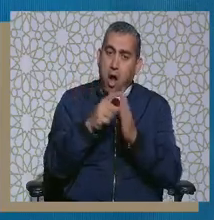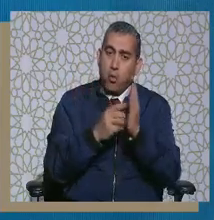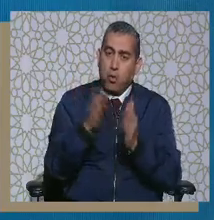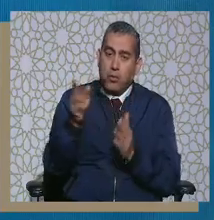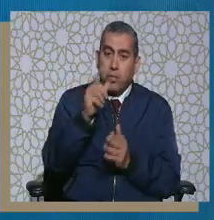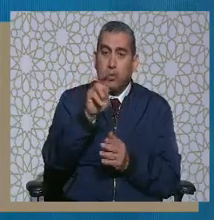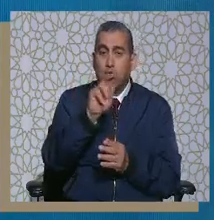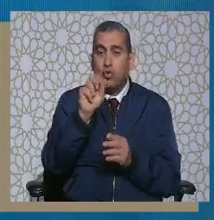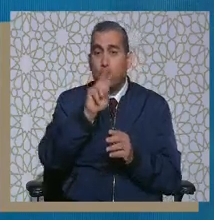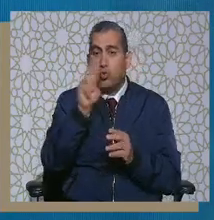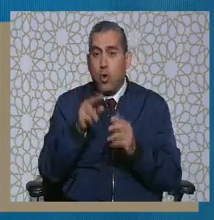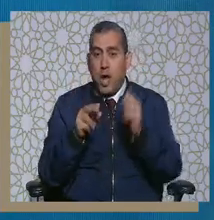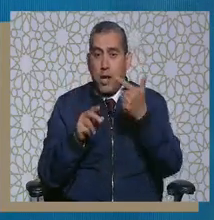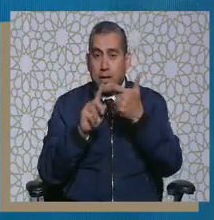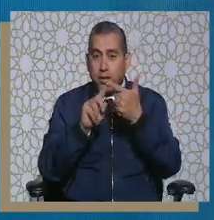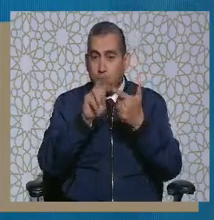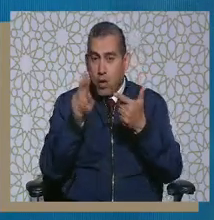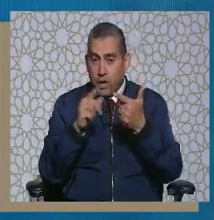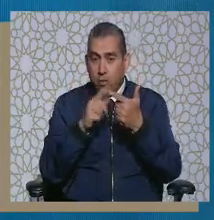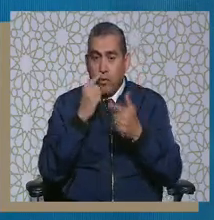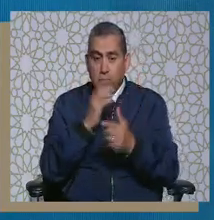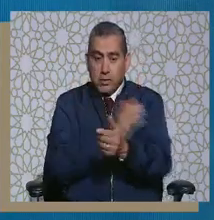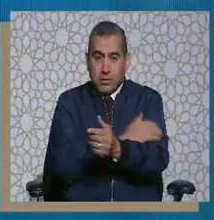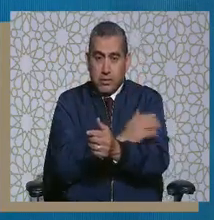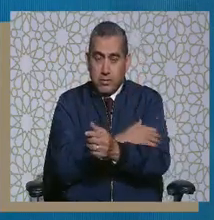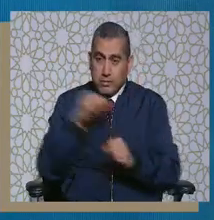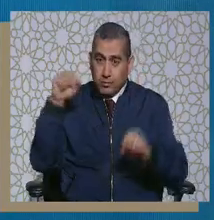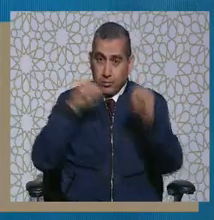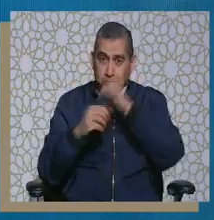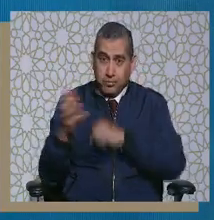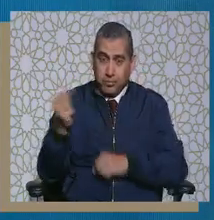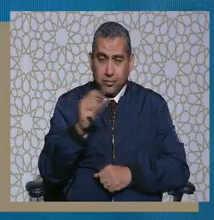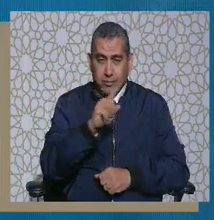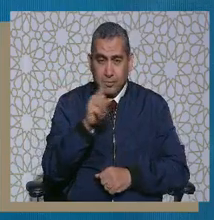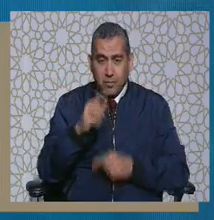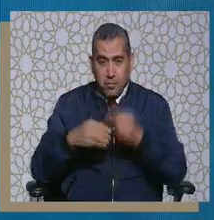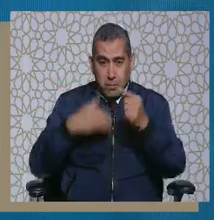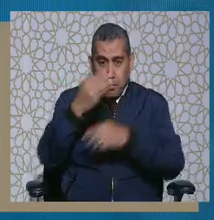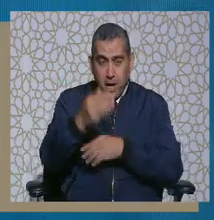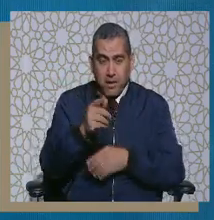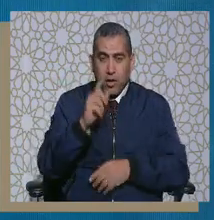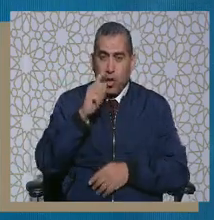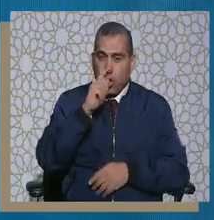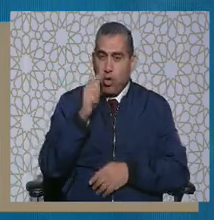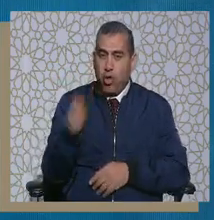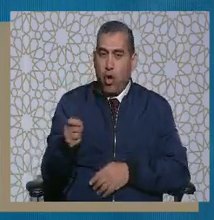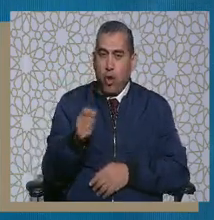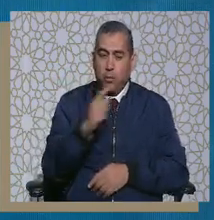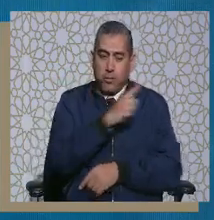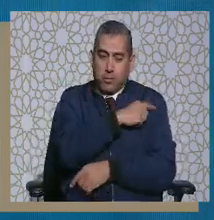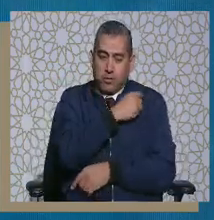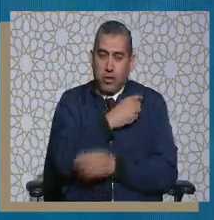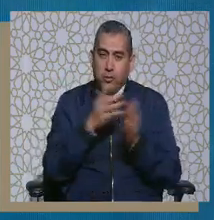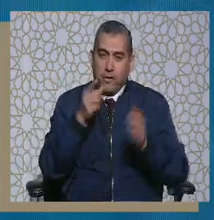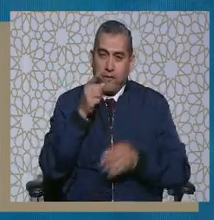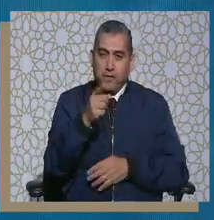تاخدش حقك بدراعك حقك بدراعك ده هيوديك الى الظلم فما تكونش ظالم طيب هو احنا موجودين